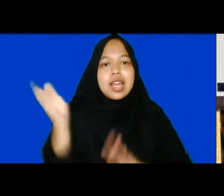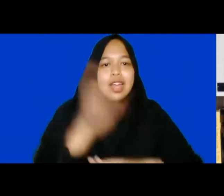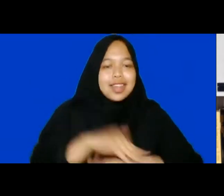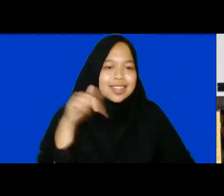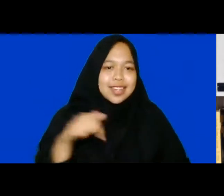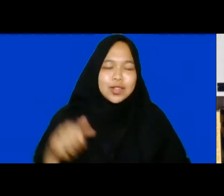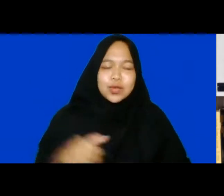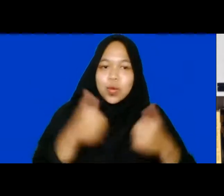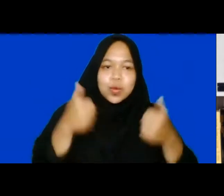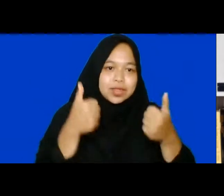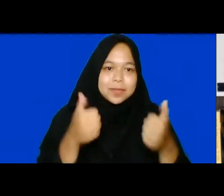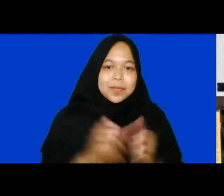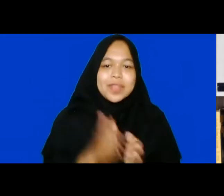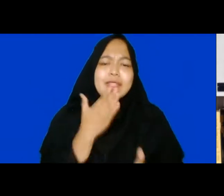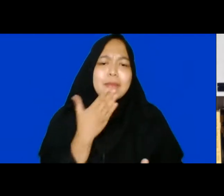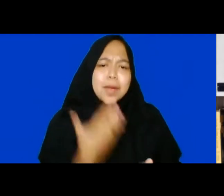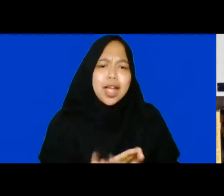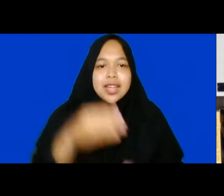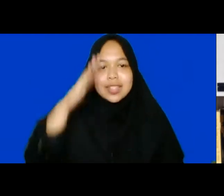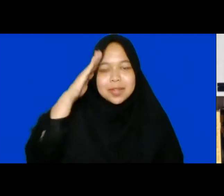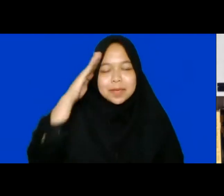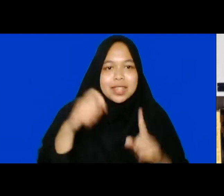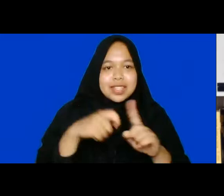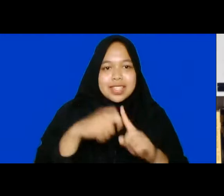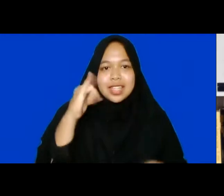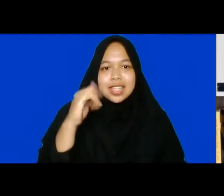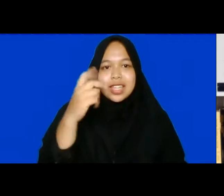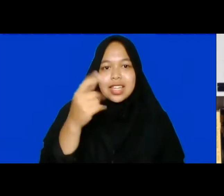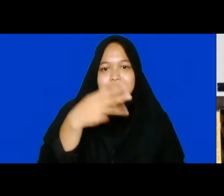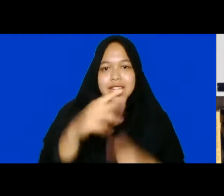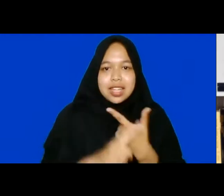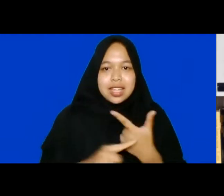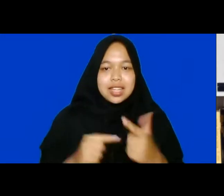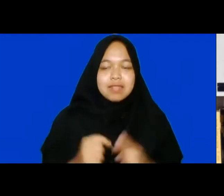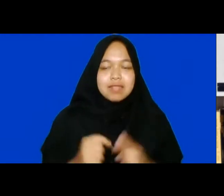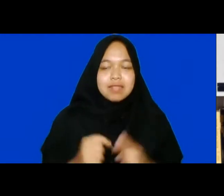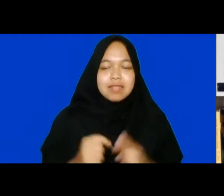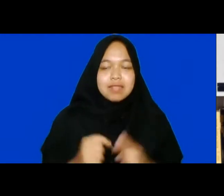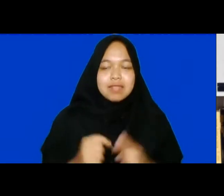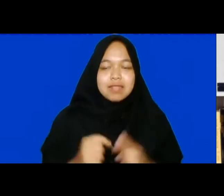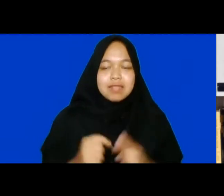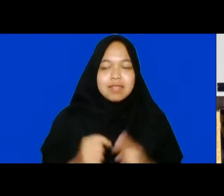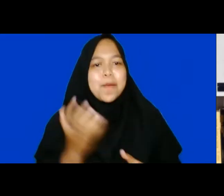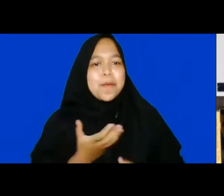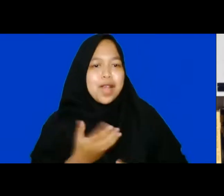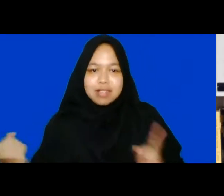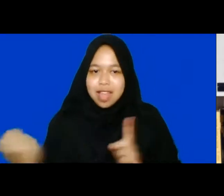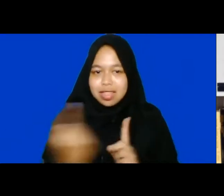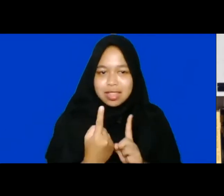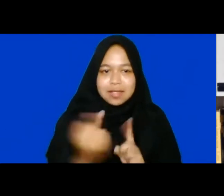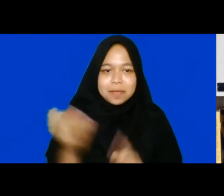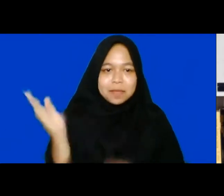juga untuk Mas Kire ya sudah bersedia berbagi di acara ini. Semoga tidak kapok suatu saat nanti kita misalnya diundang lagi